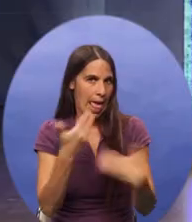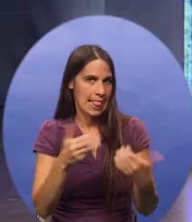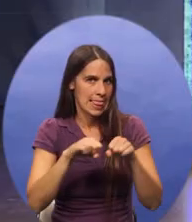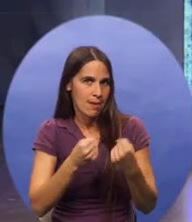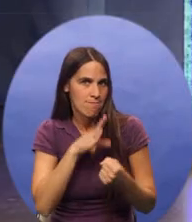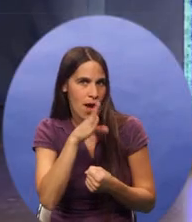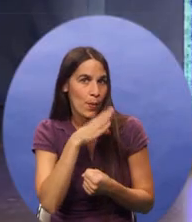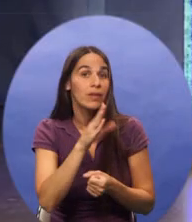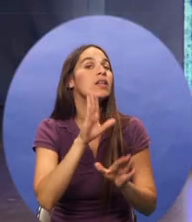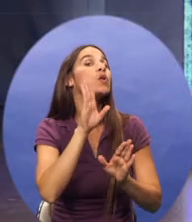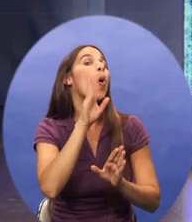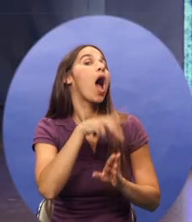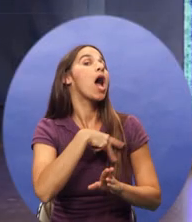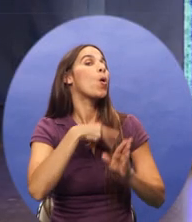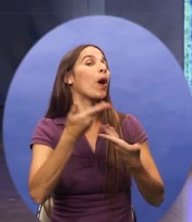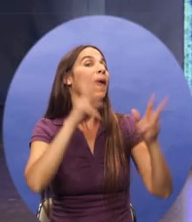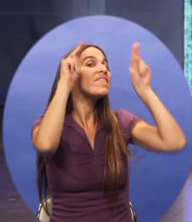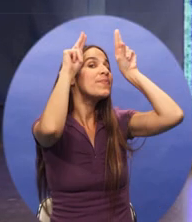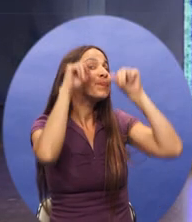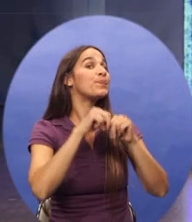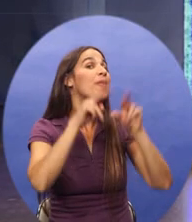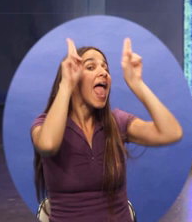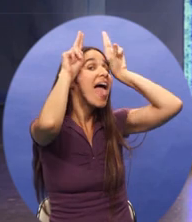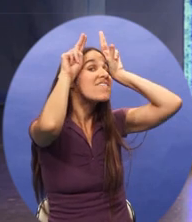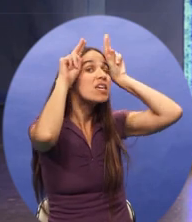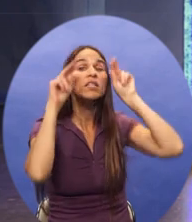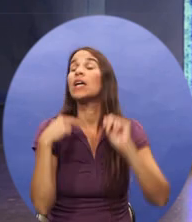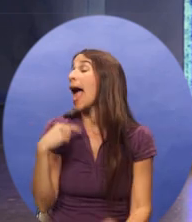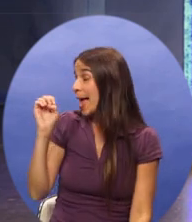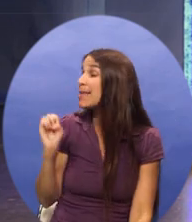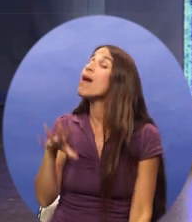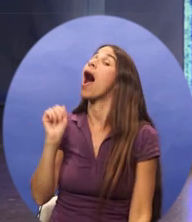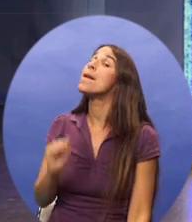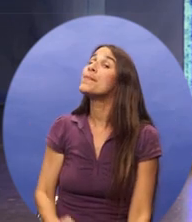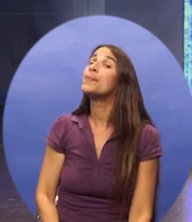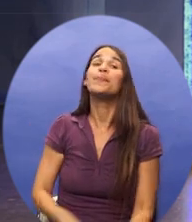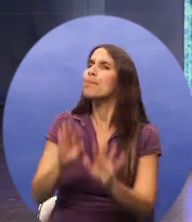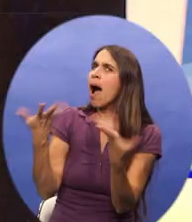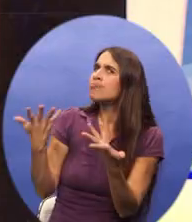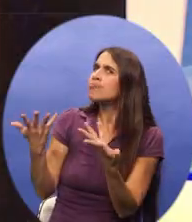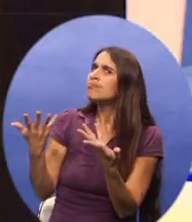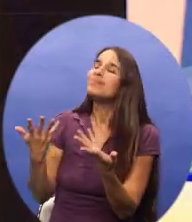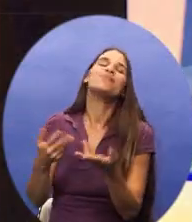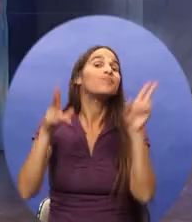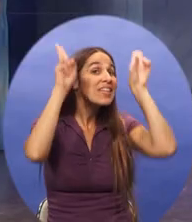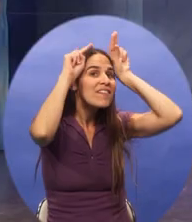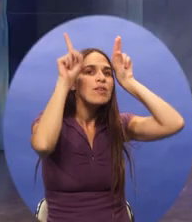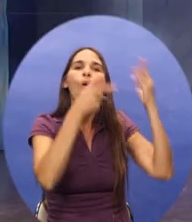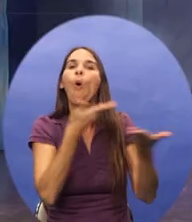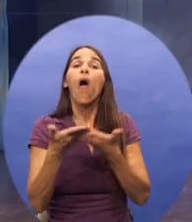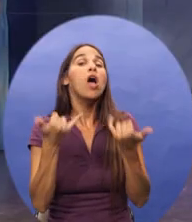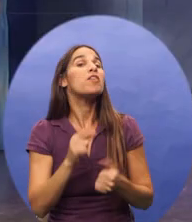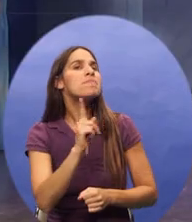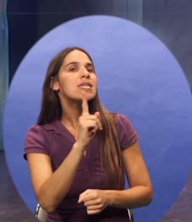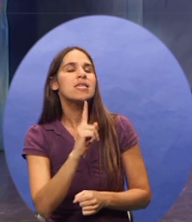אז אני אקרא לאחראי האורחים אפי. אפי! אפי! אני בא! מה? אפי,